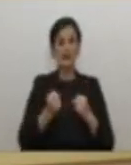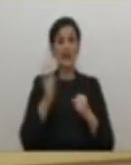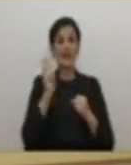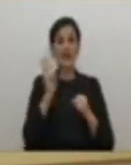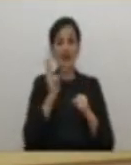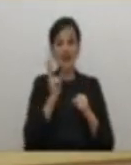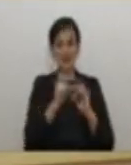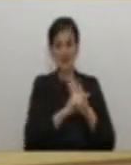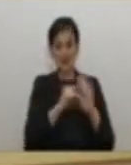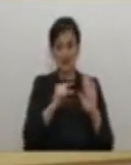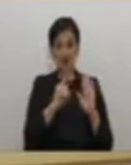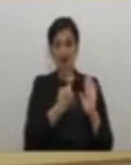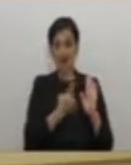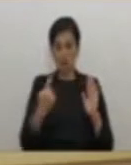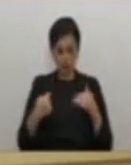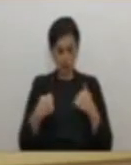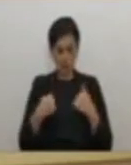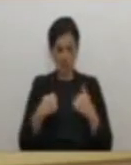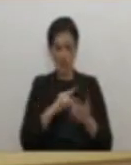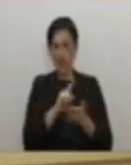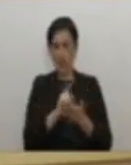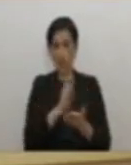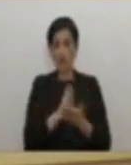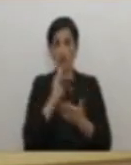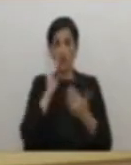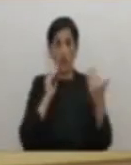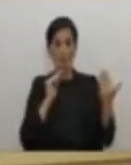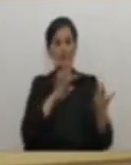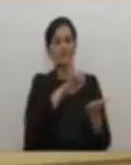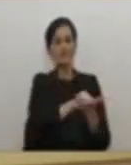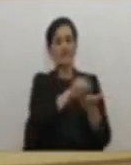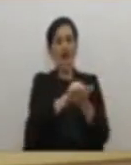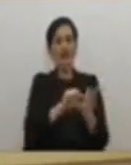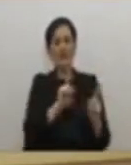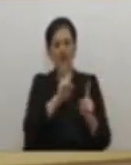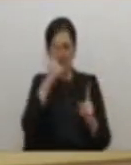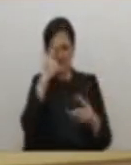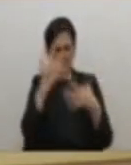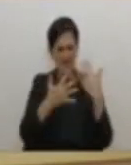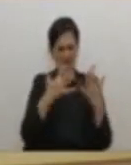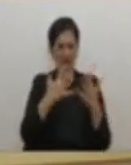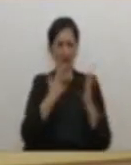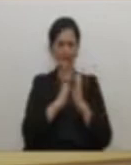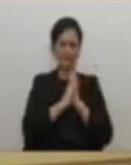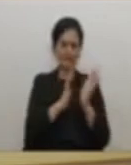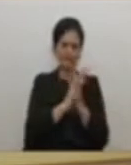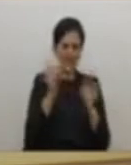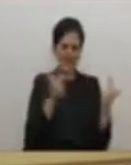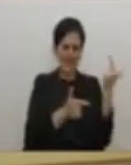მათ შორის ერთ-ერთი ჩვენ აუცილებლად ვართ. Და როდესაც თქვენ აი დაკავებული ხართ რაღაცა გაუგებარი ლანძღვაგინებით,